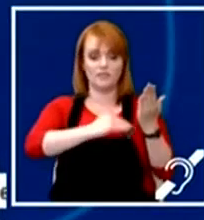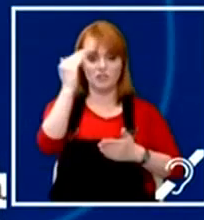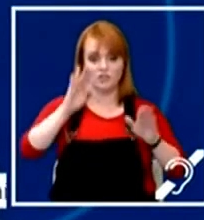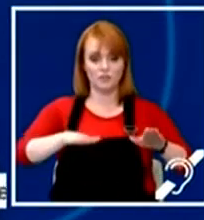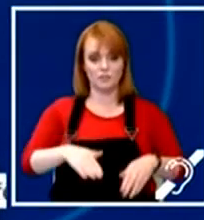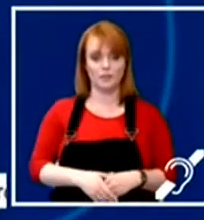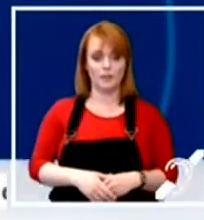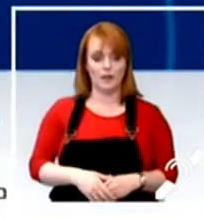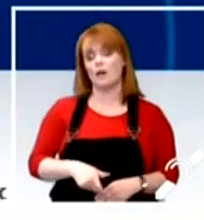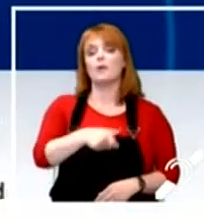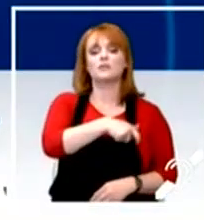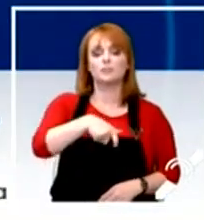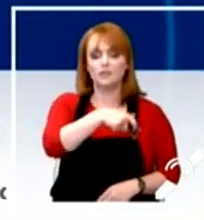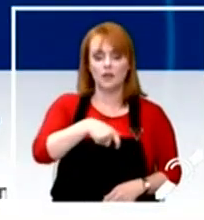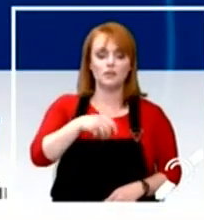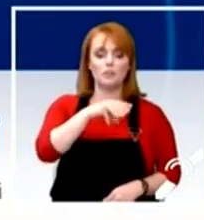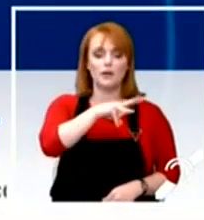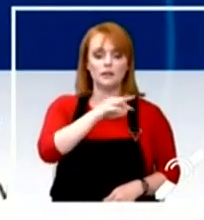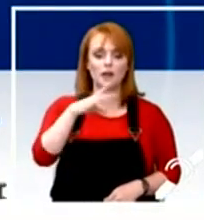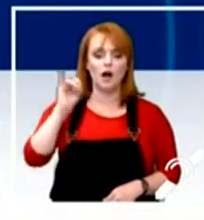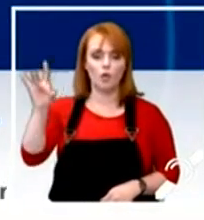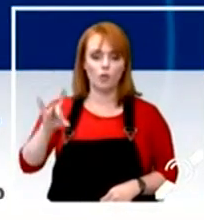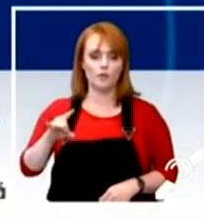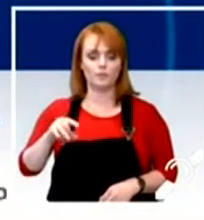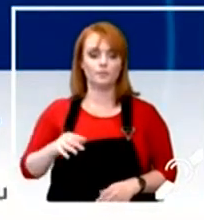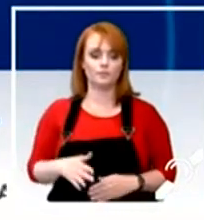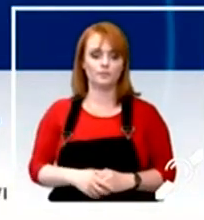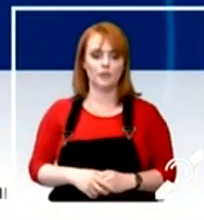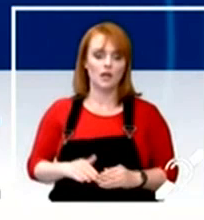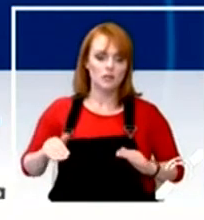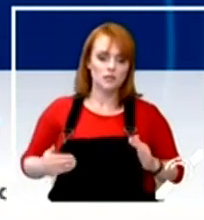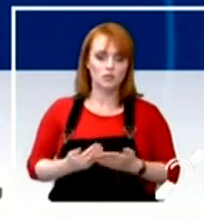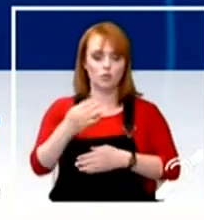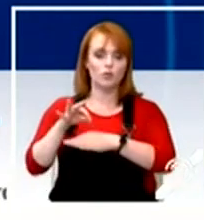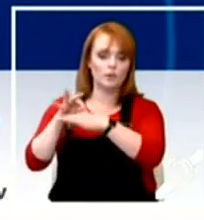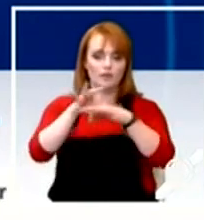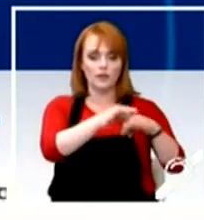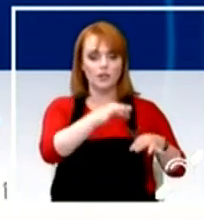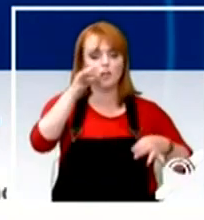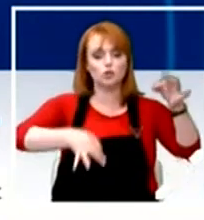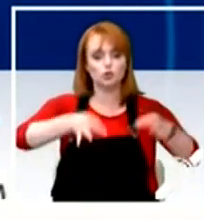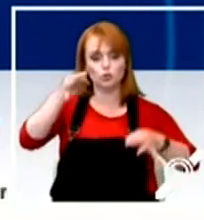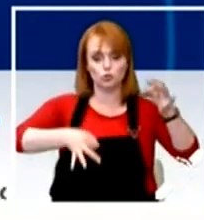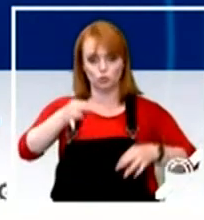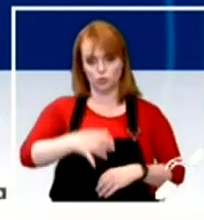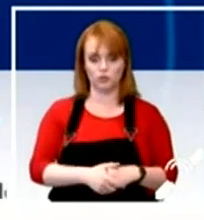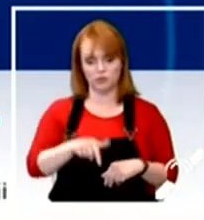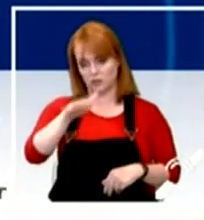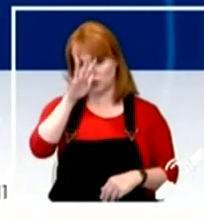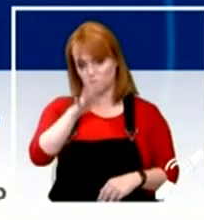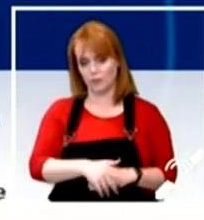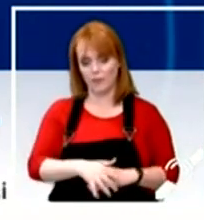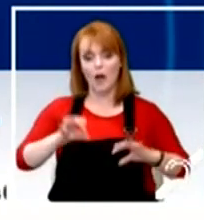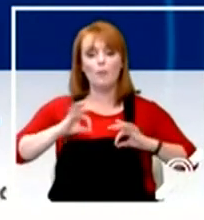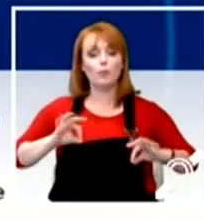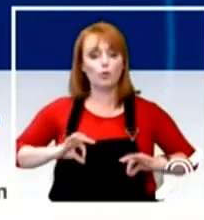Marina Tauber, vicepreședintele Partidului Politic Șor, este din nou în fața magistraților judecătoriei Chișinău. Procurorii anticorupție